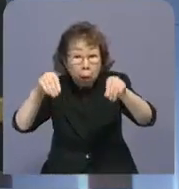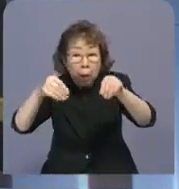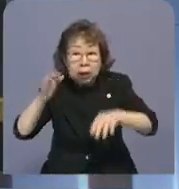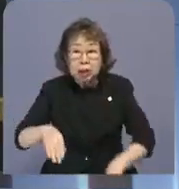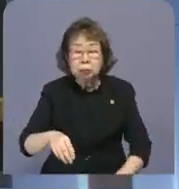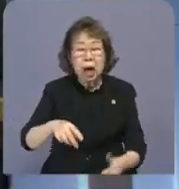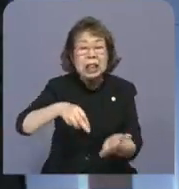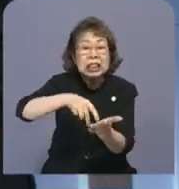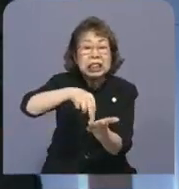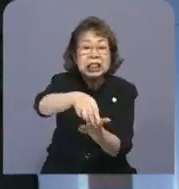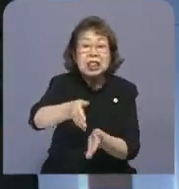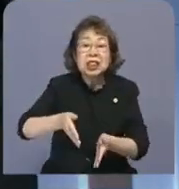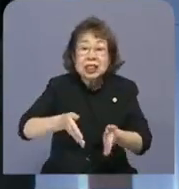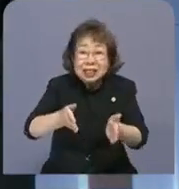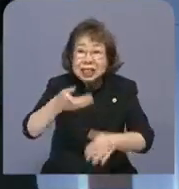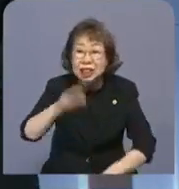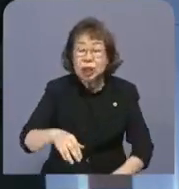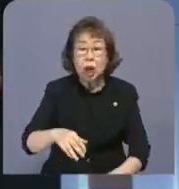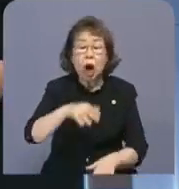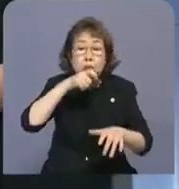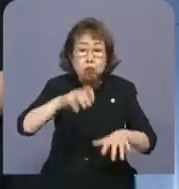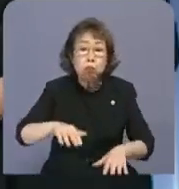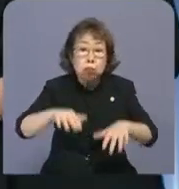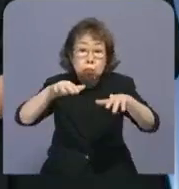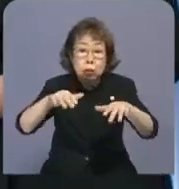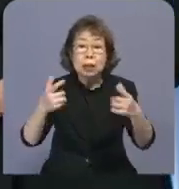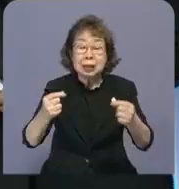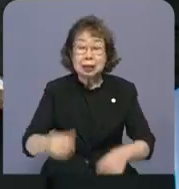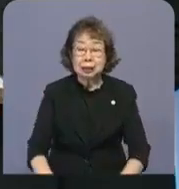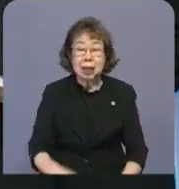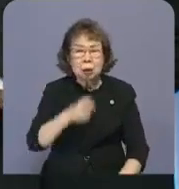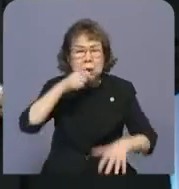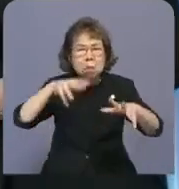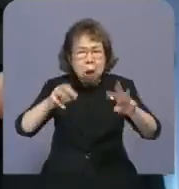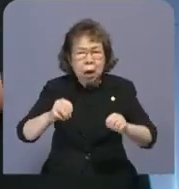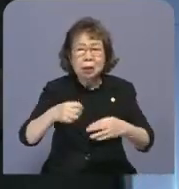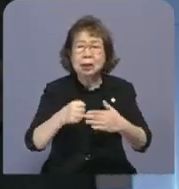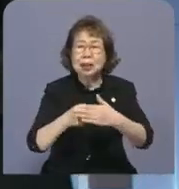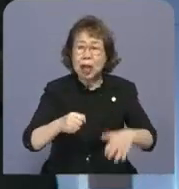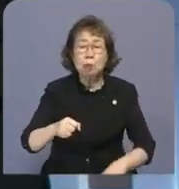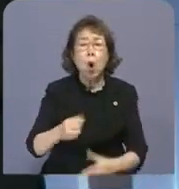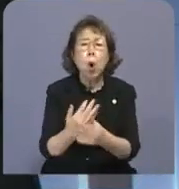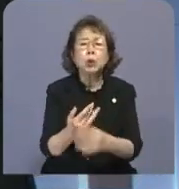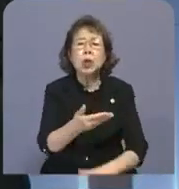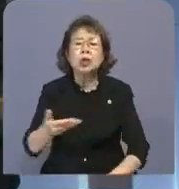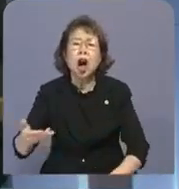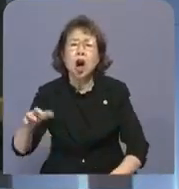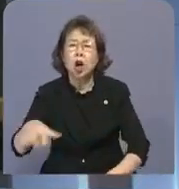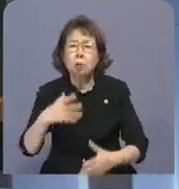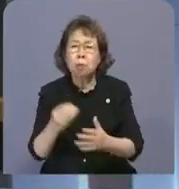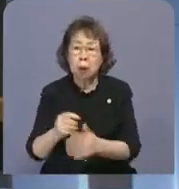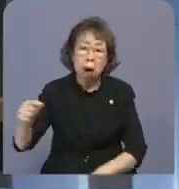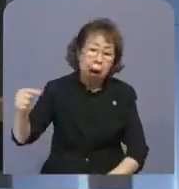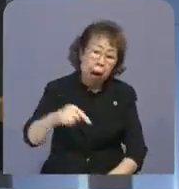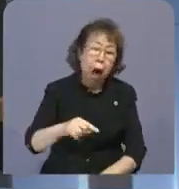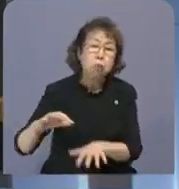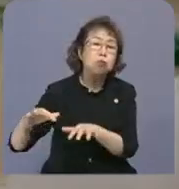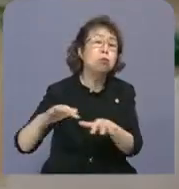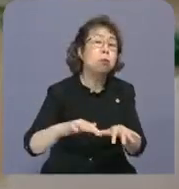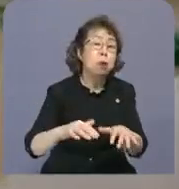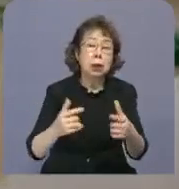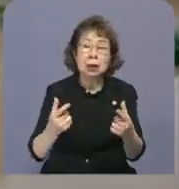어떤 부분이 현재 흙탕물로 가득찬 모습 보이실 텐데요 비가 많이 내리면서 이 운전 천이 산책로 까지 범람한